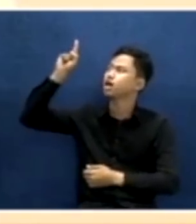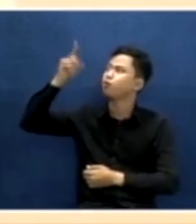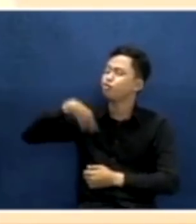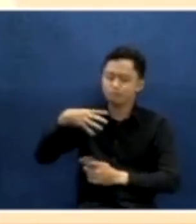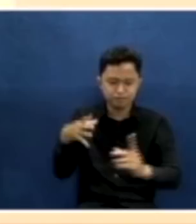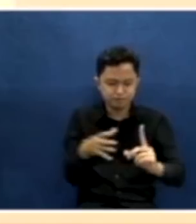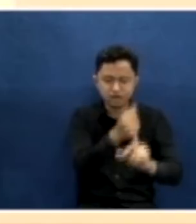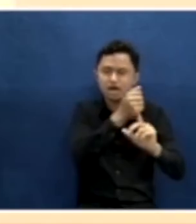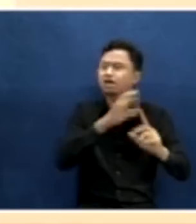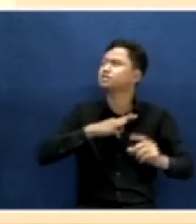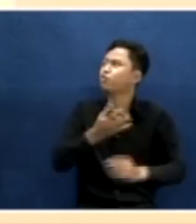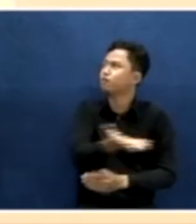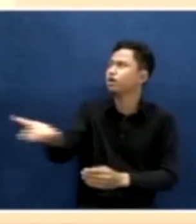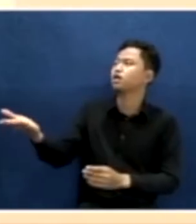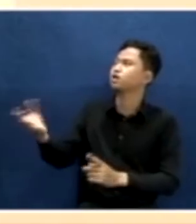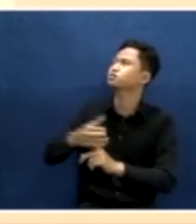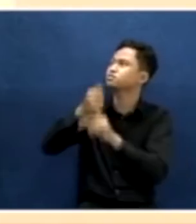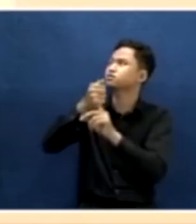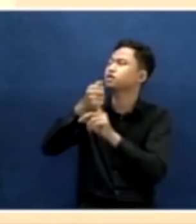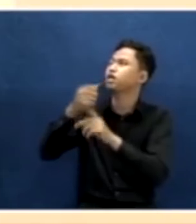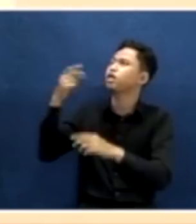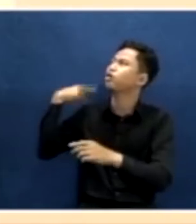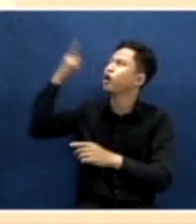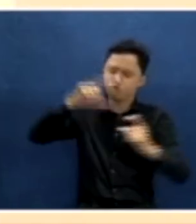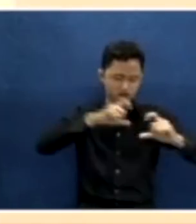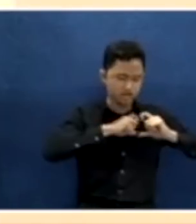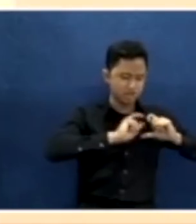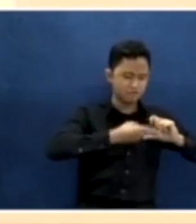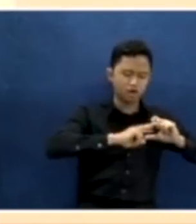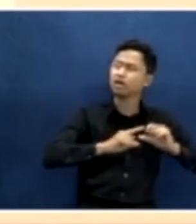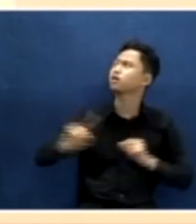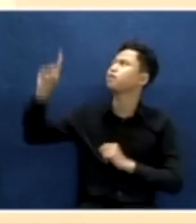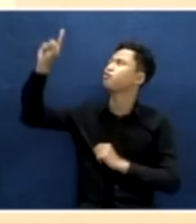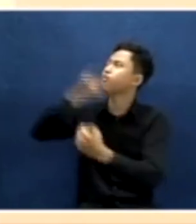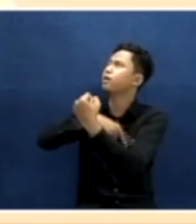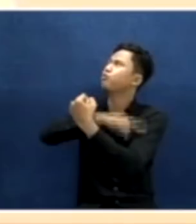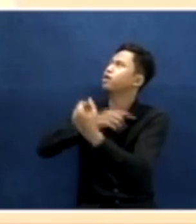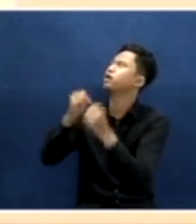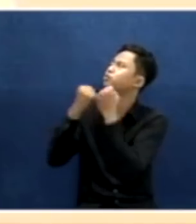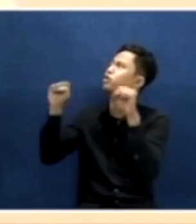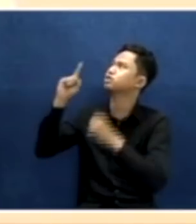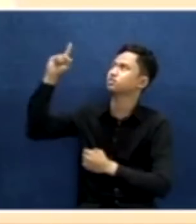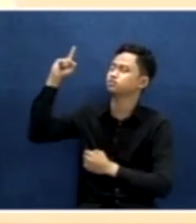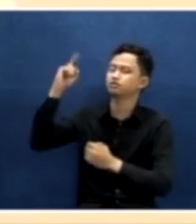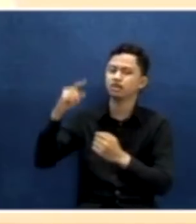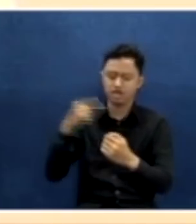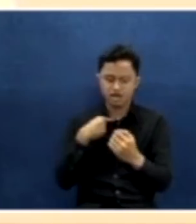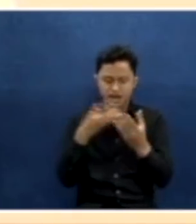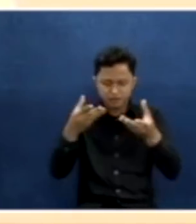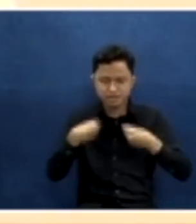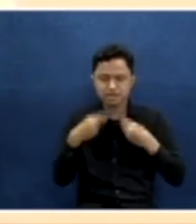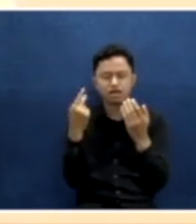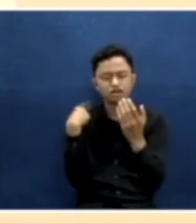Ya Allah Engkaulah yang kemudian membolak-balikkan hati dan fikiran mereka Ya Allah kami hanya minta ya Allah kepada